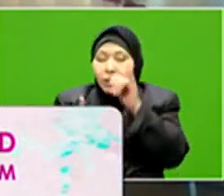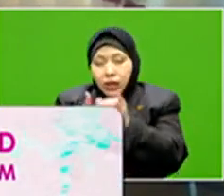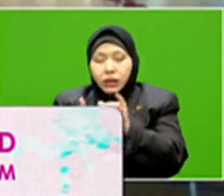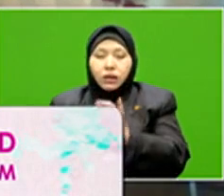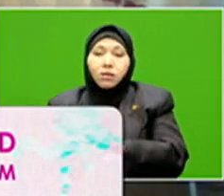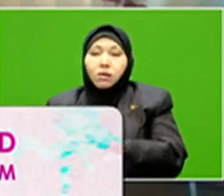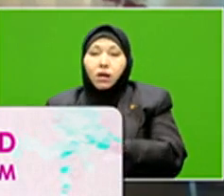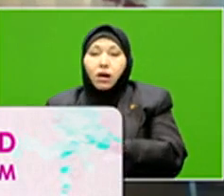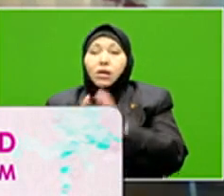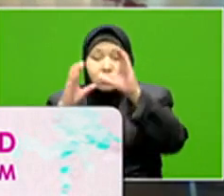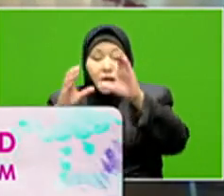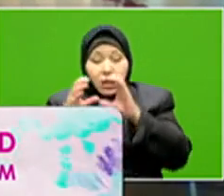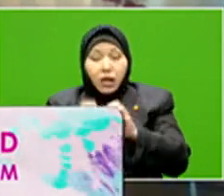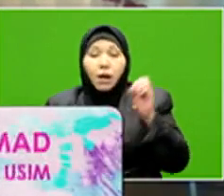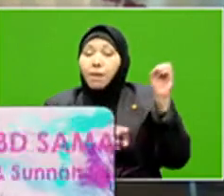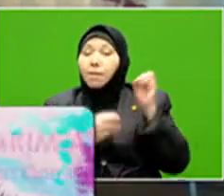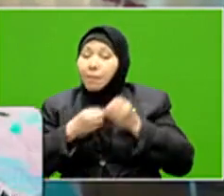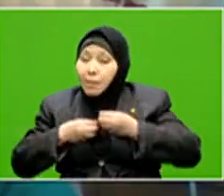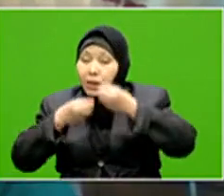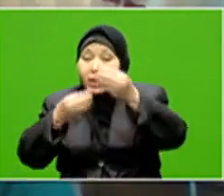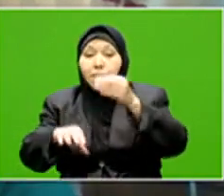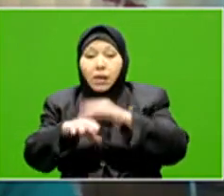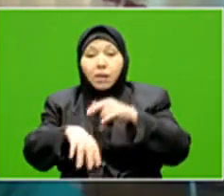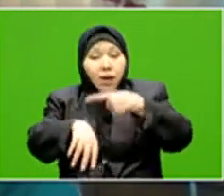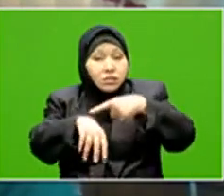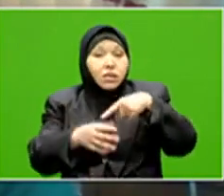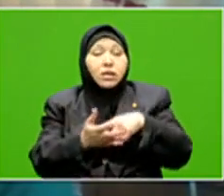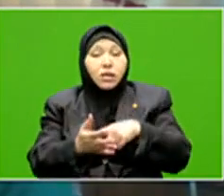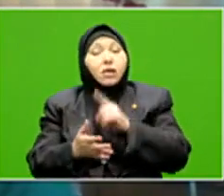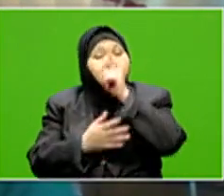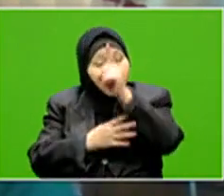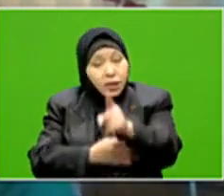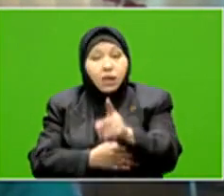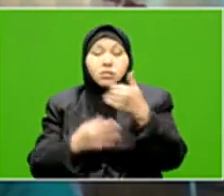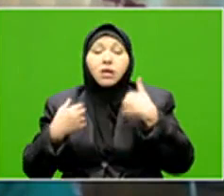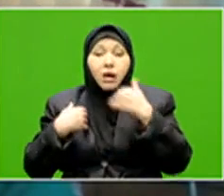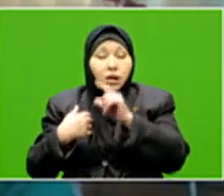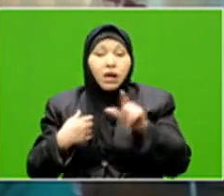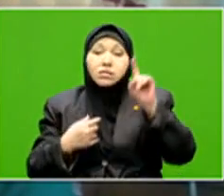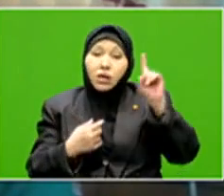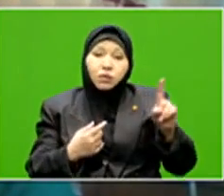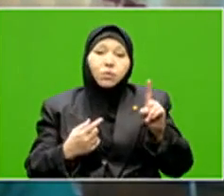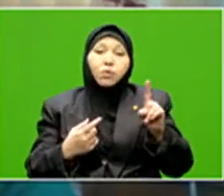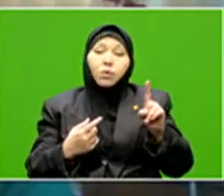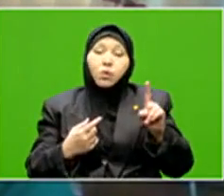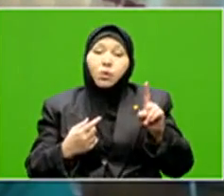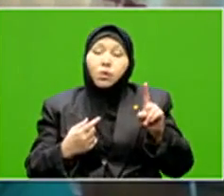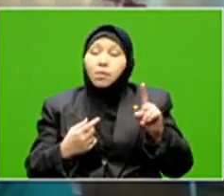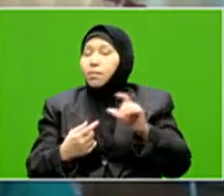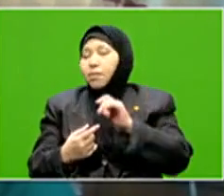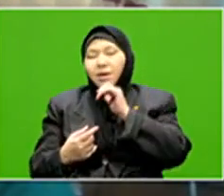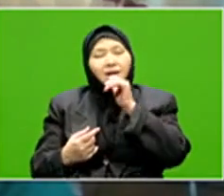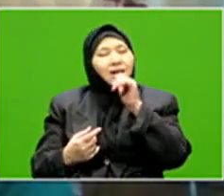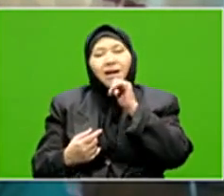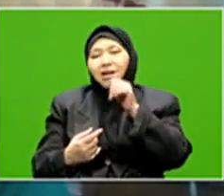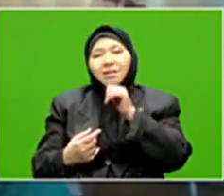yang dilontarkan oleh kaum Nabi Syuaib pada saat ini, ia sebenarnya adalah merupakan satu bicara yang bukan